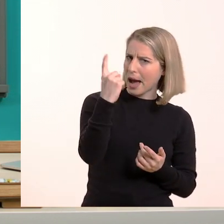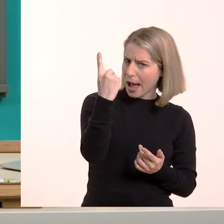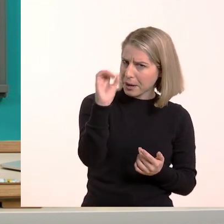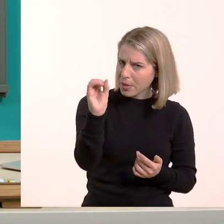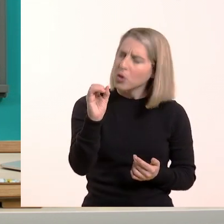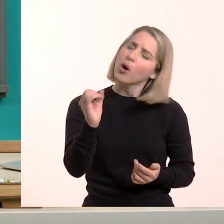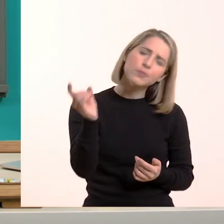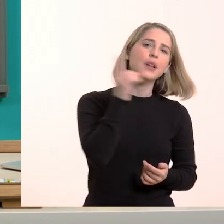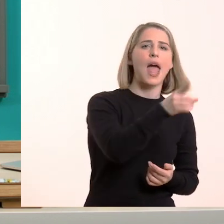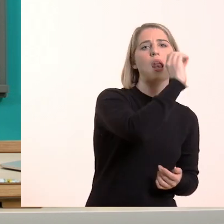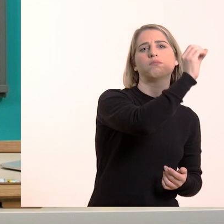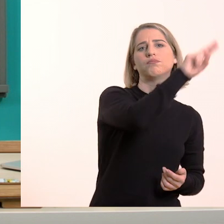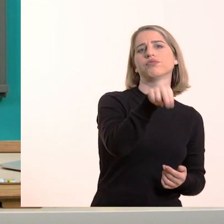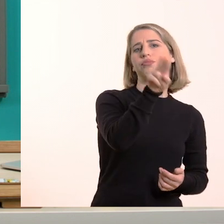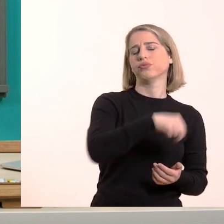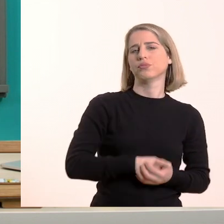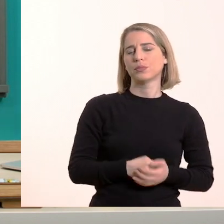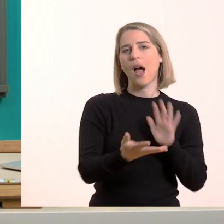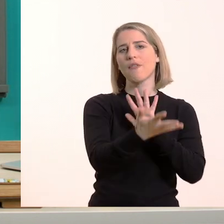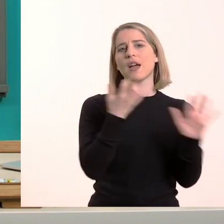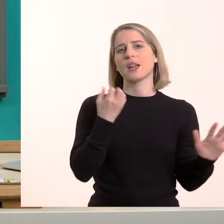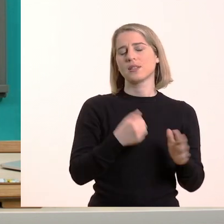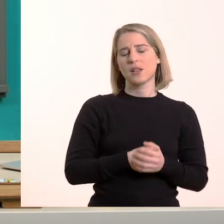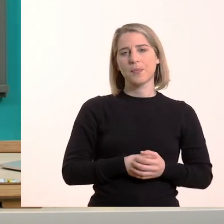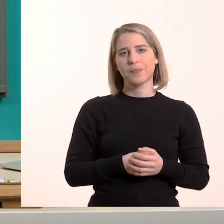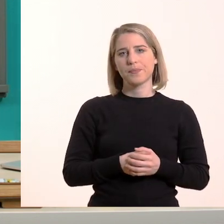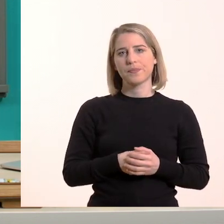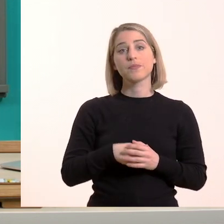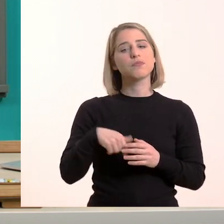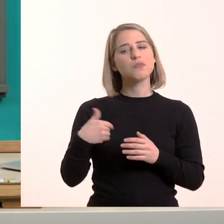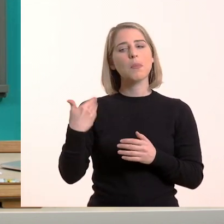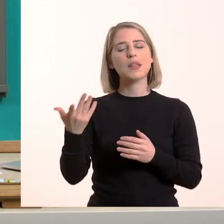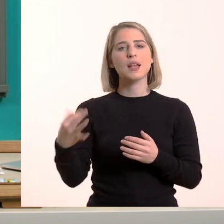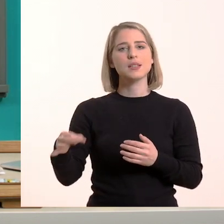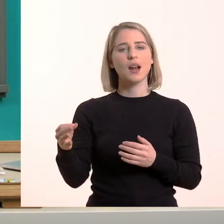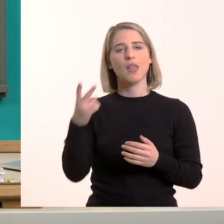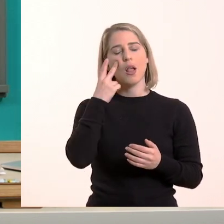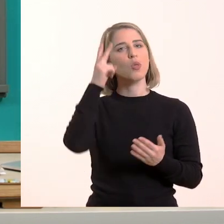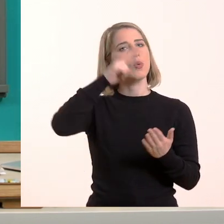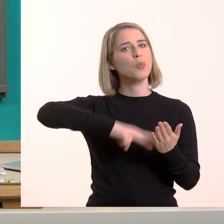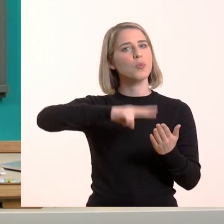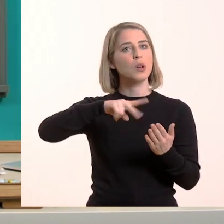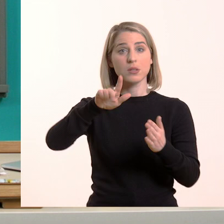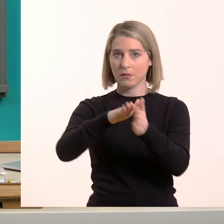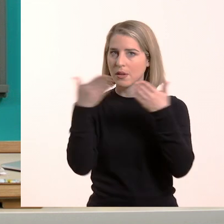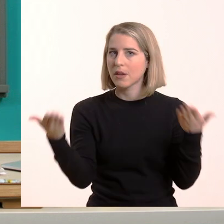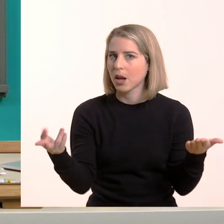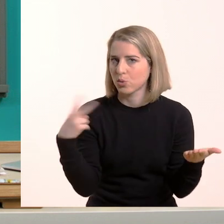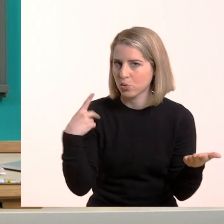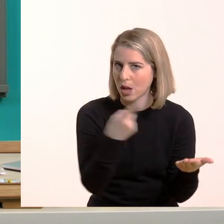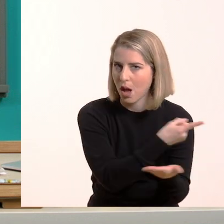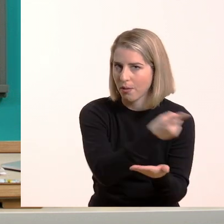ένα μηδενικό αφαιρέσαμε. Για να πάμε και στην επόμενη σελίδα. Το έχετε ανοίξει το βιβλίο, πιστεύω, και